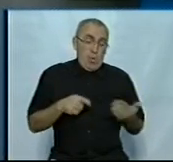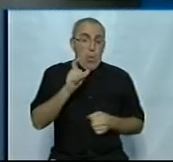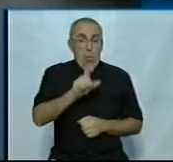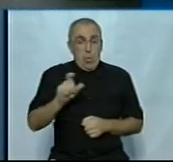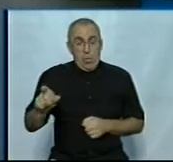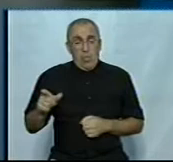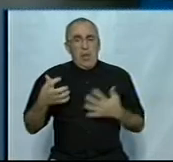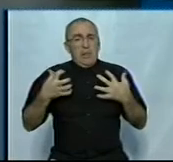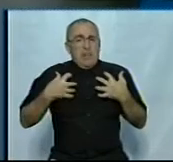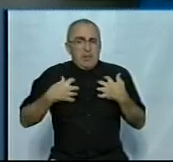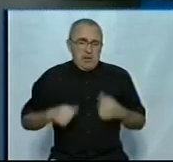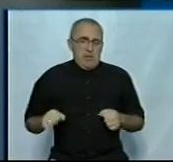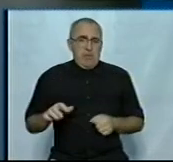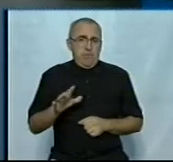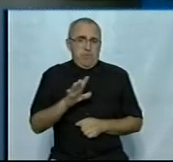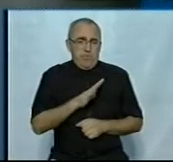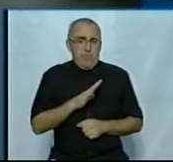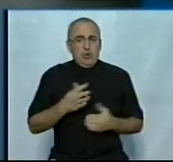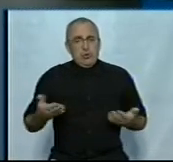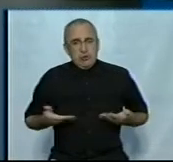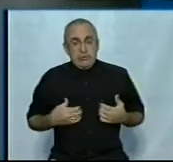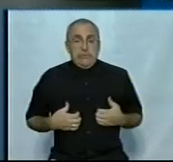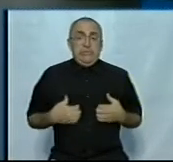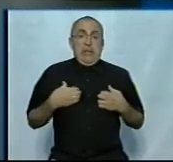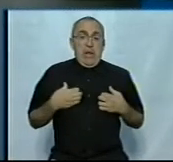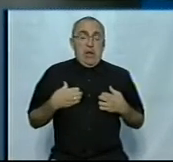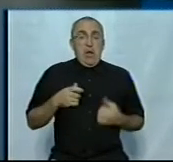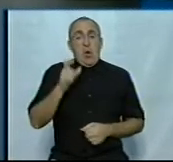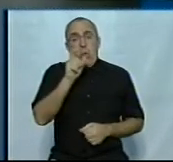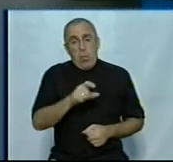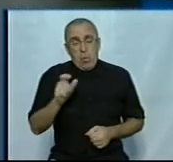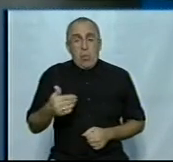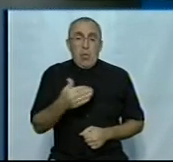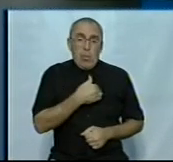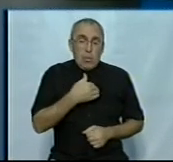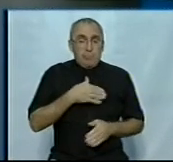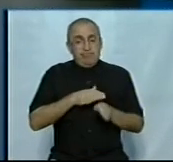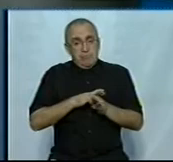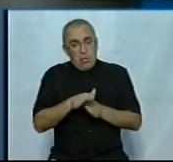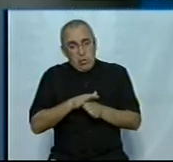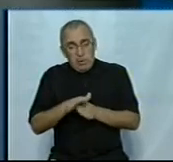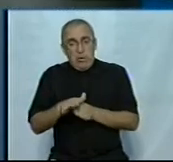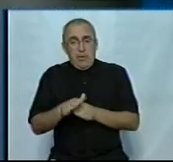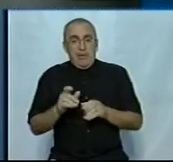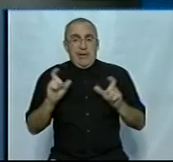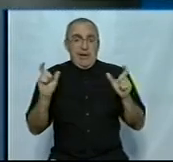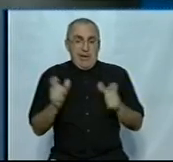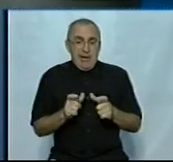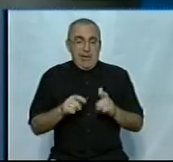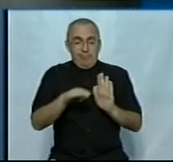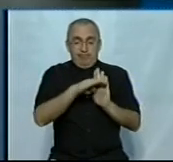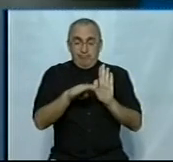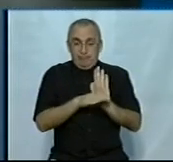уже надоїло бути і жити в страхі. Люди хочуть дотримуватись карантинних